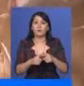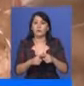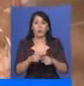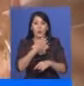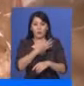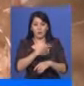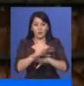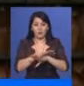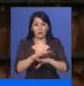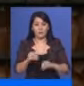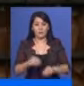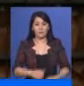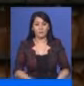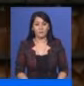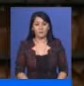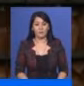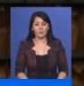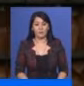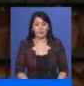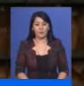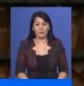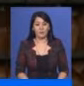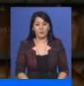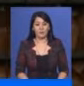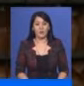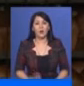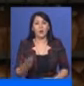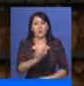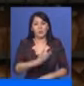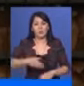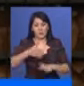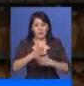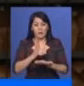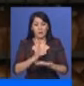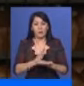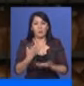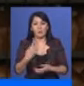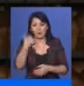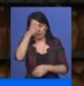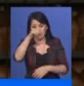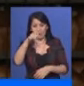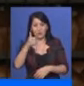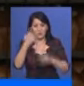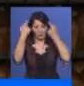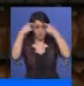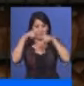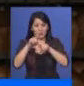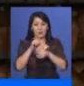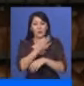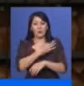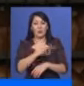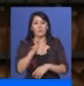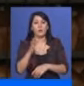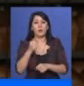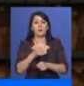ештеңе пайдаланылмайды. Этот хлеб лет 50 мы уже выпускаем. Біз бұл нанды 50 жыл бойы Островскийдің дәстүрлі технологиясымен сұйық